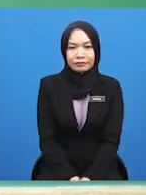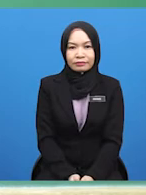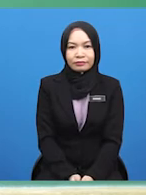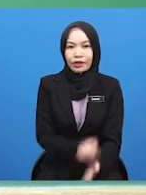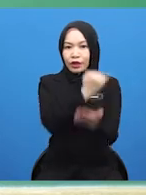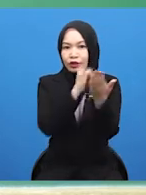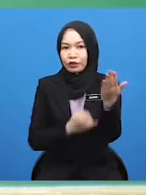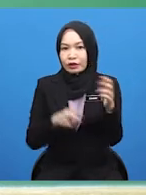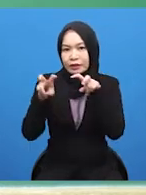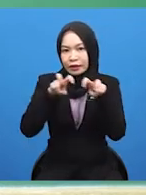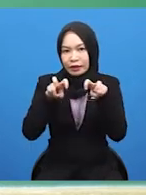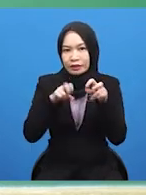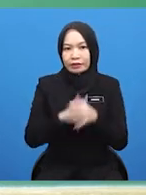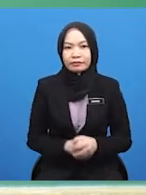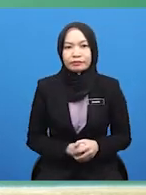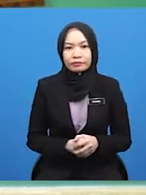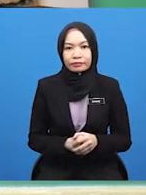Lukisan kajian